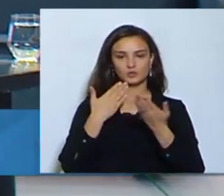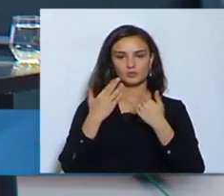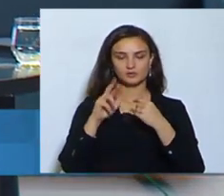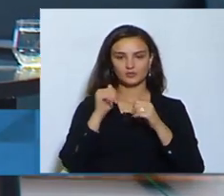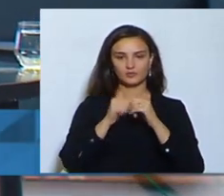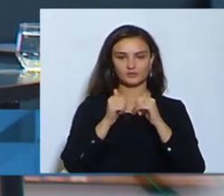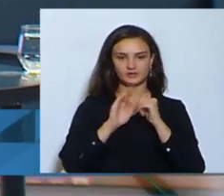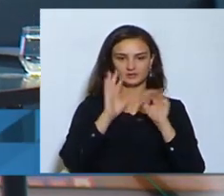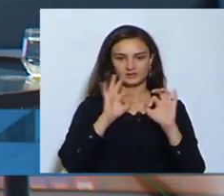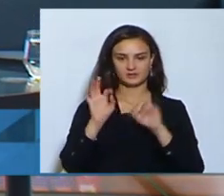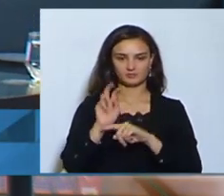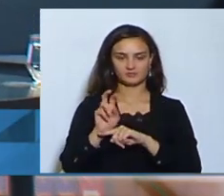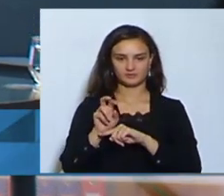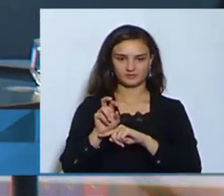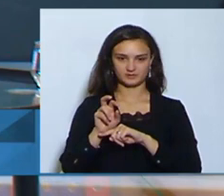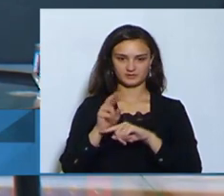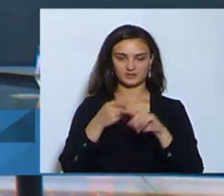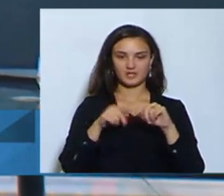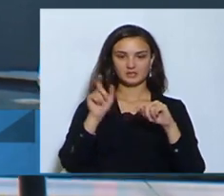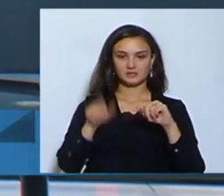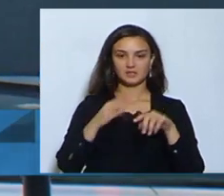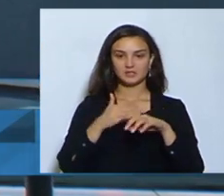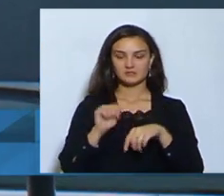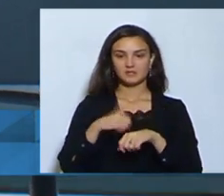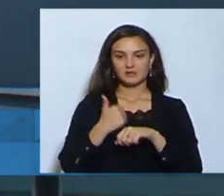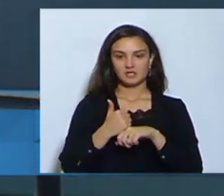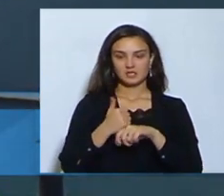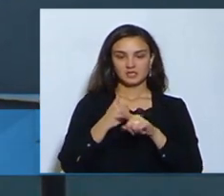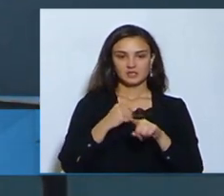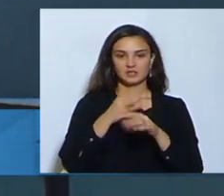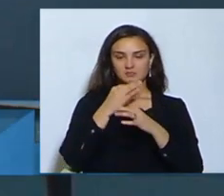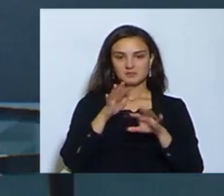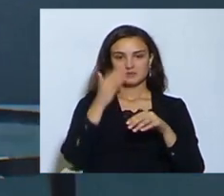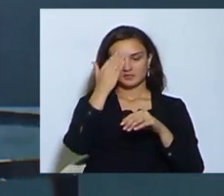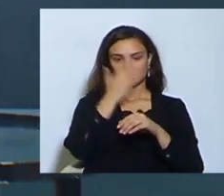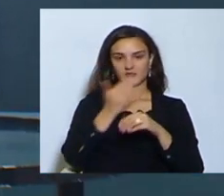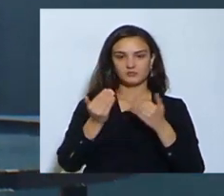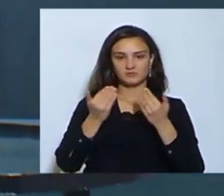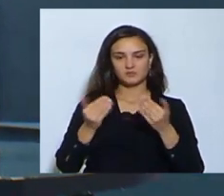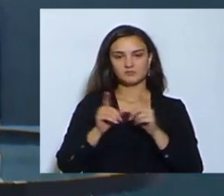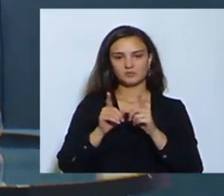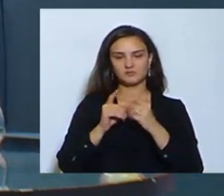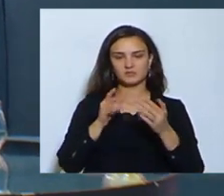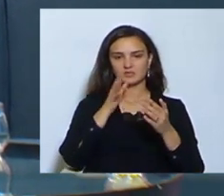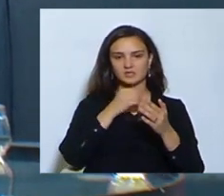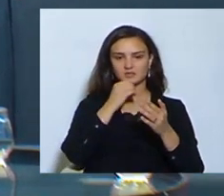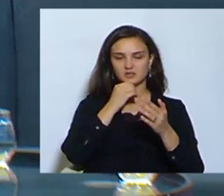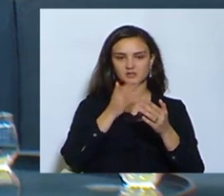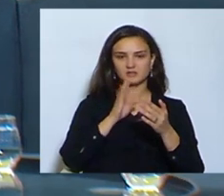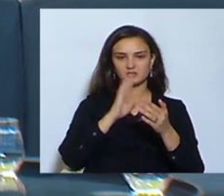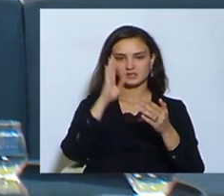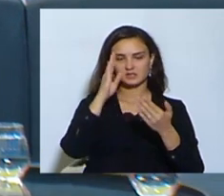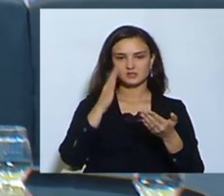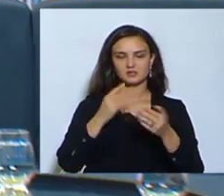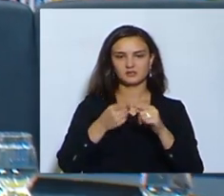დილით თქვენს ოჯახებში სტუმრად მოვდივართ. ადამიანი არის მთავარი ღირებულება ნებისმიერი საზოგადოებისათვის, მიუხედავად მისი ასაკისა, სქესისა,